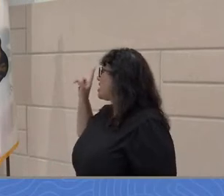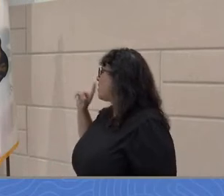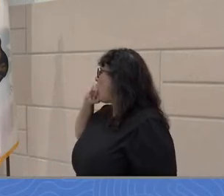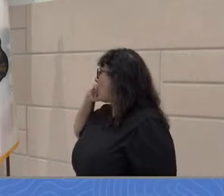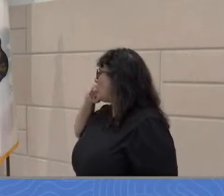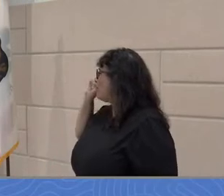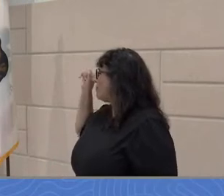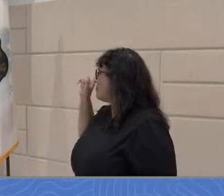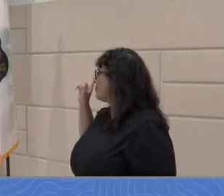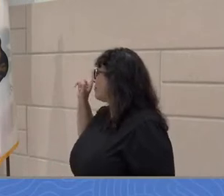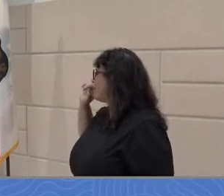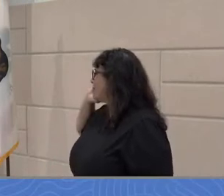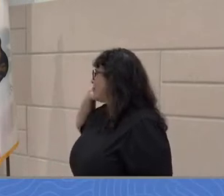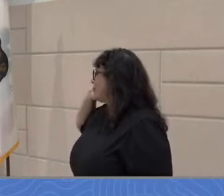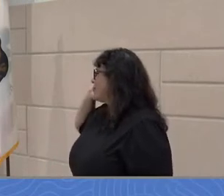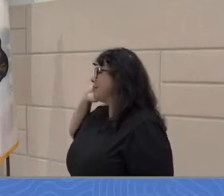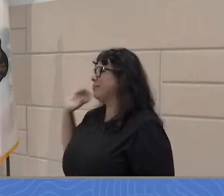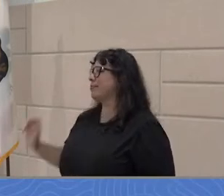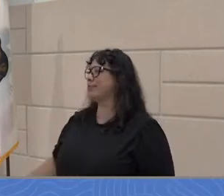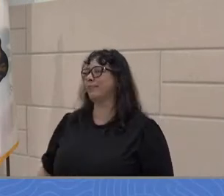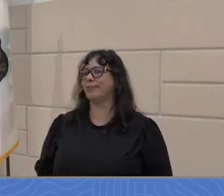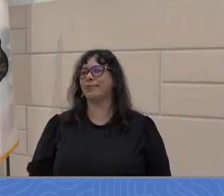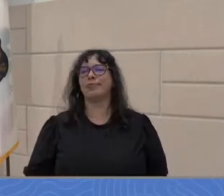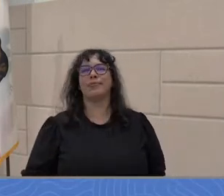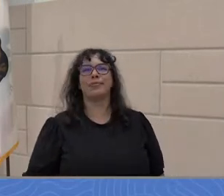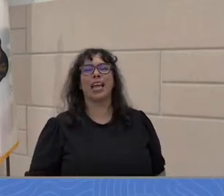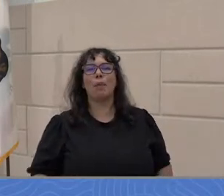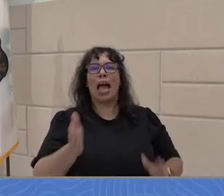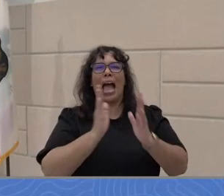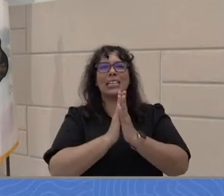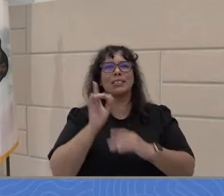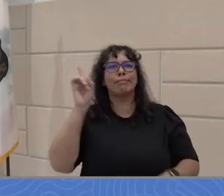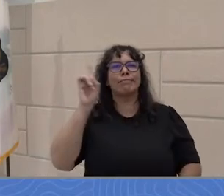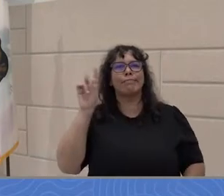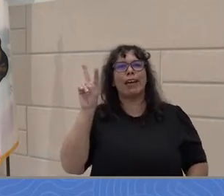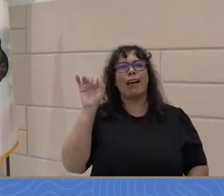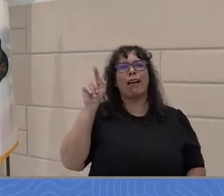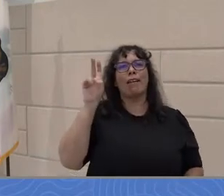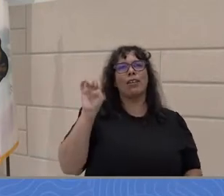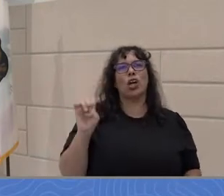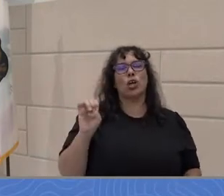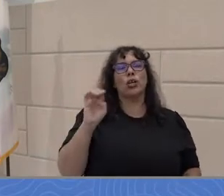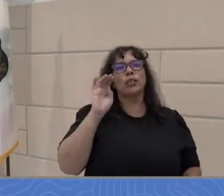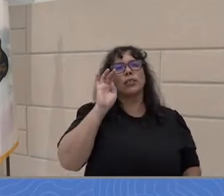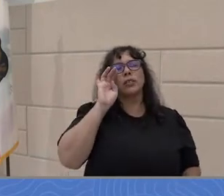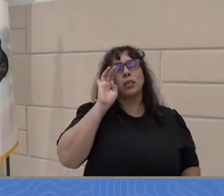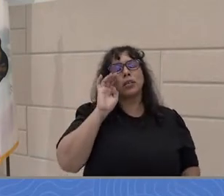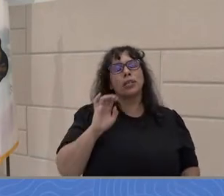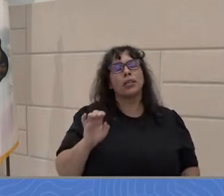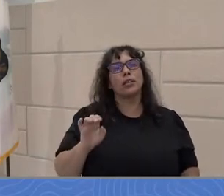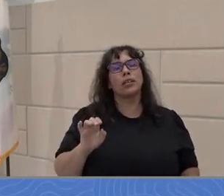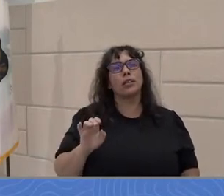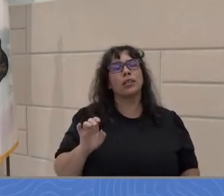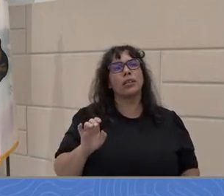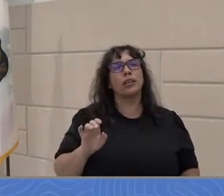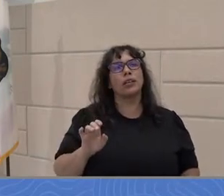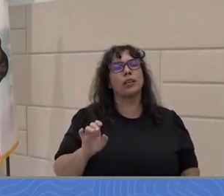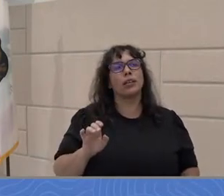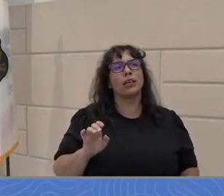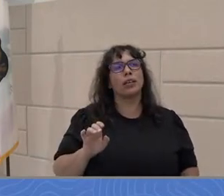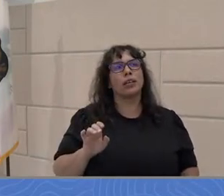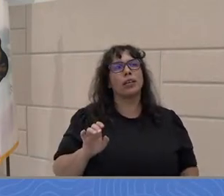នាងចង់ជជែកអំពីការបើកសាលារៀននាងចង់ជ